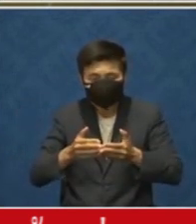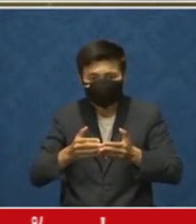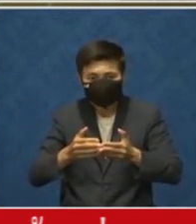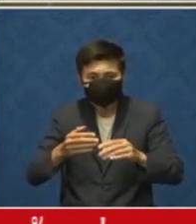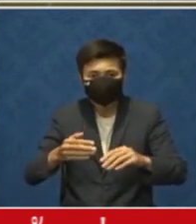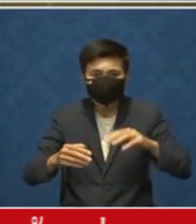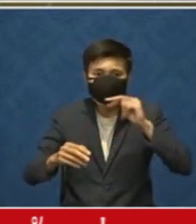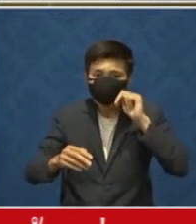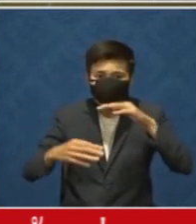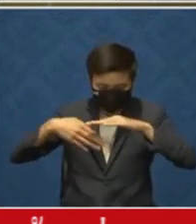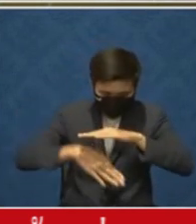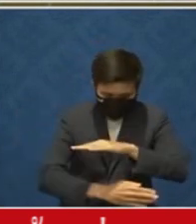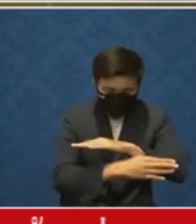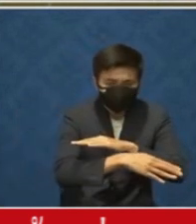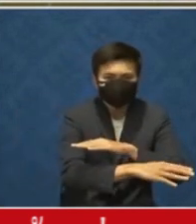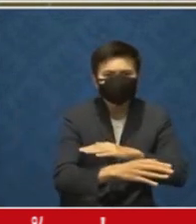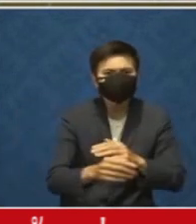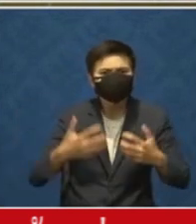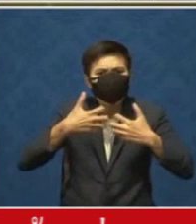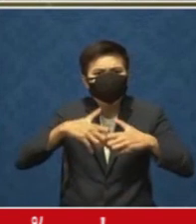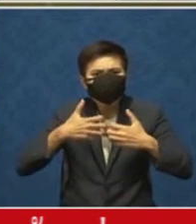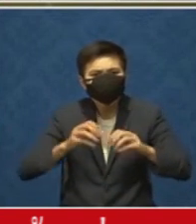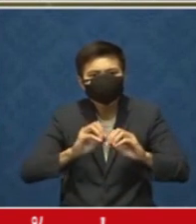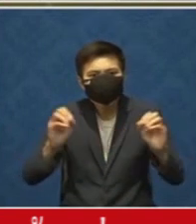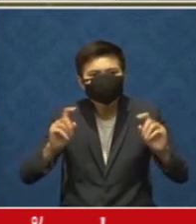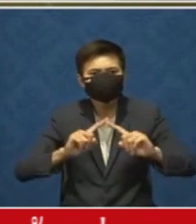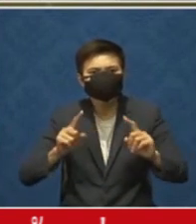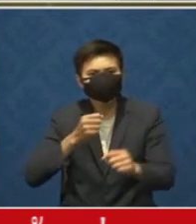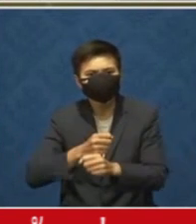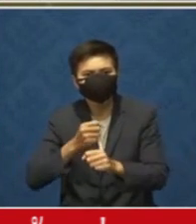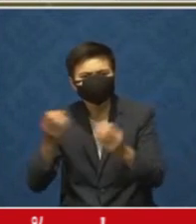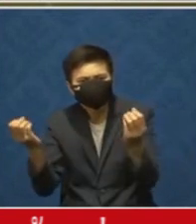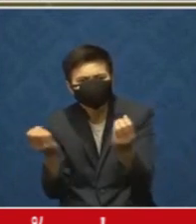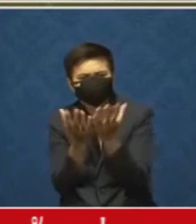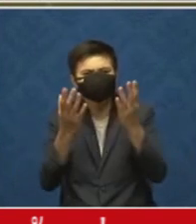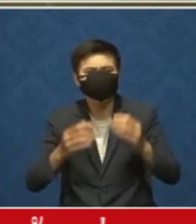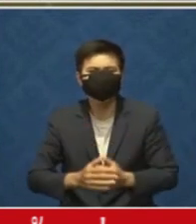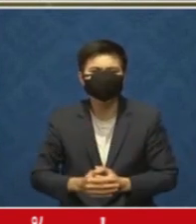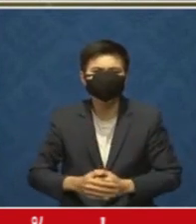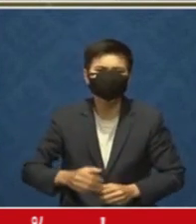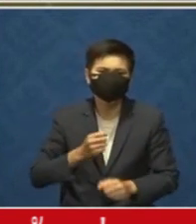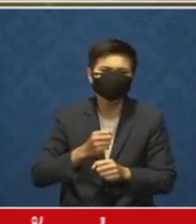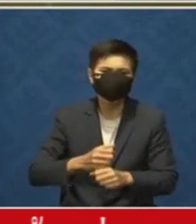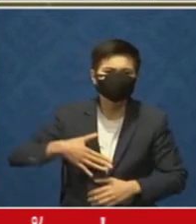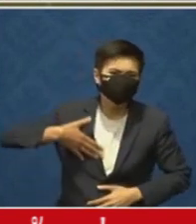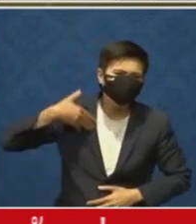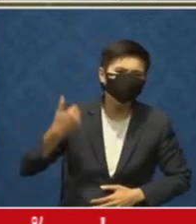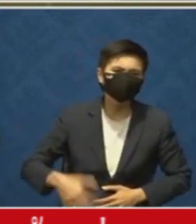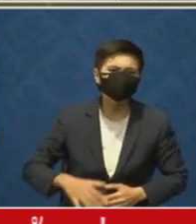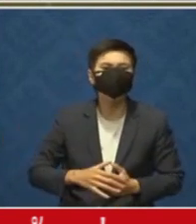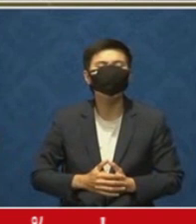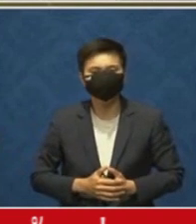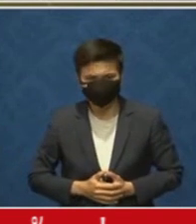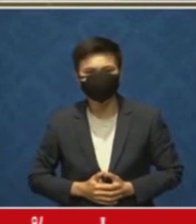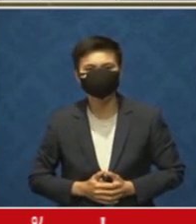ต์สร้างความเสียหายให้กับงบประมาณสร้างความเดือดร้อนนะครับให้กับหน่วยง